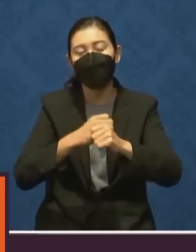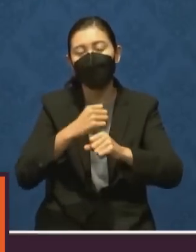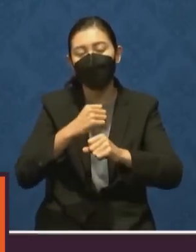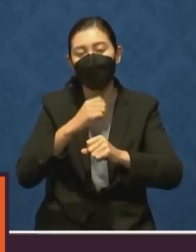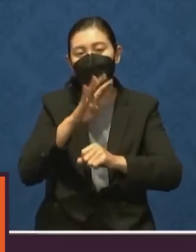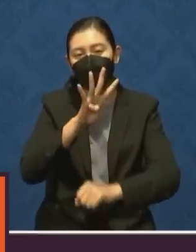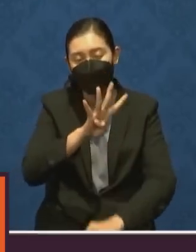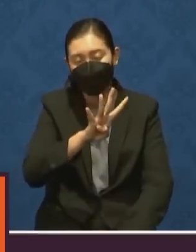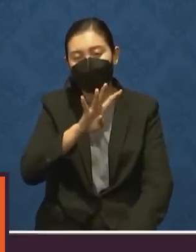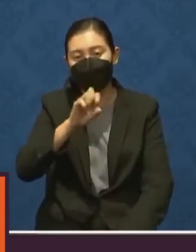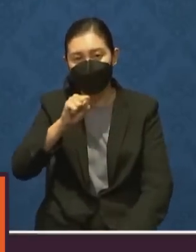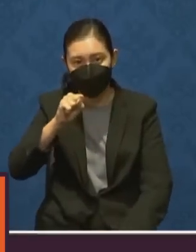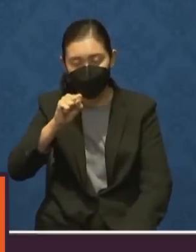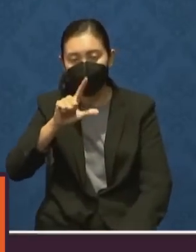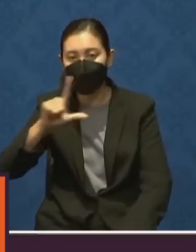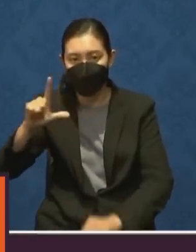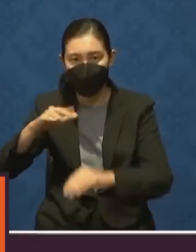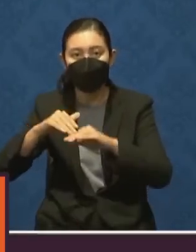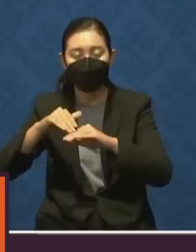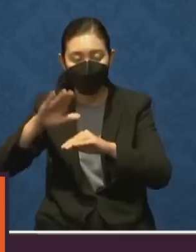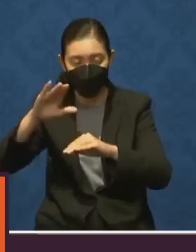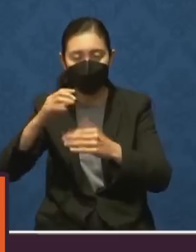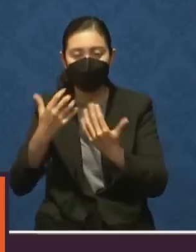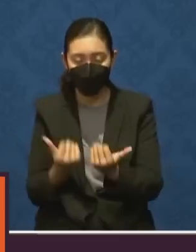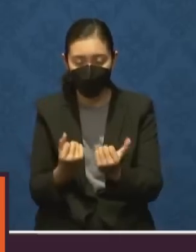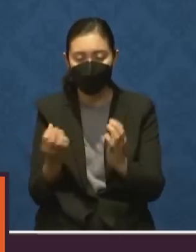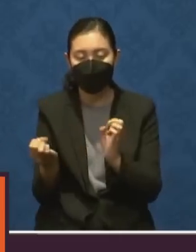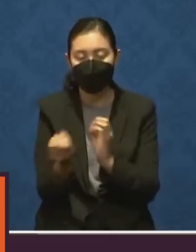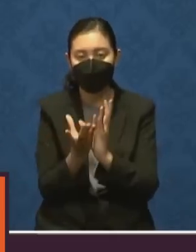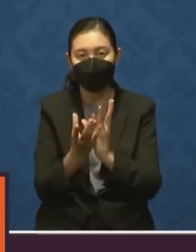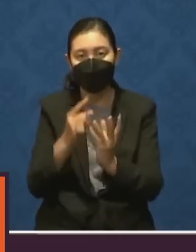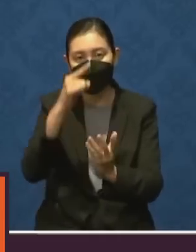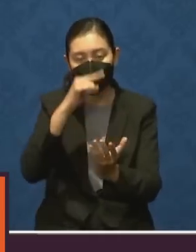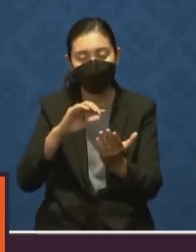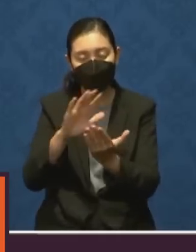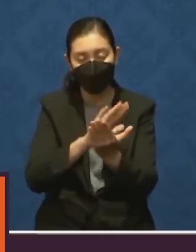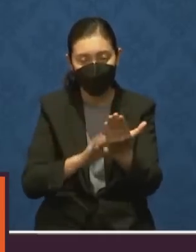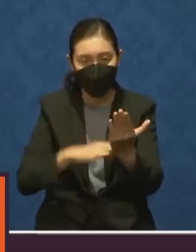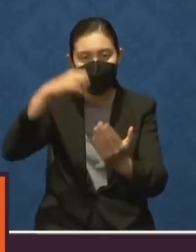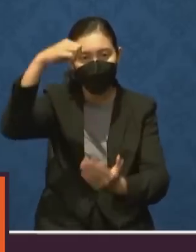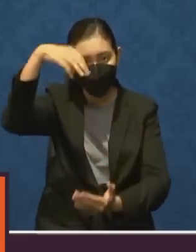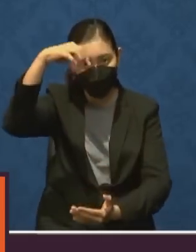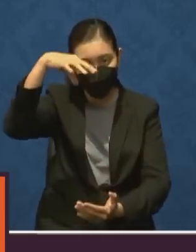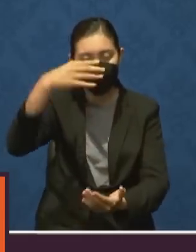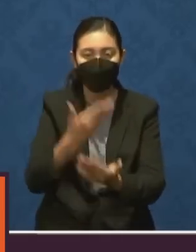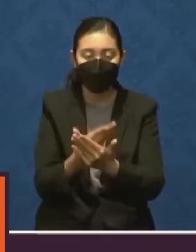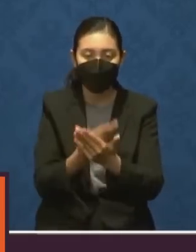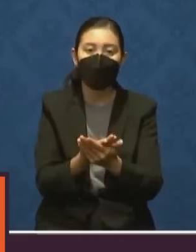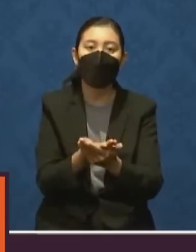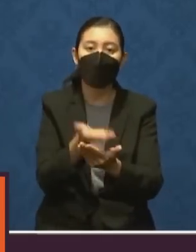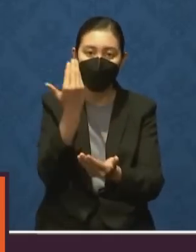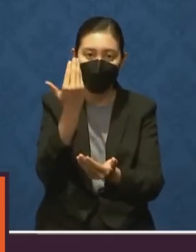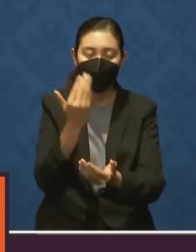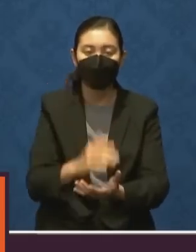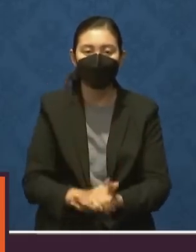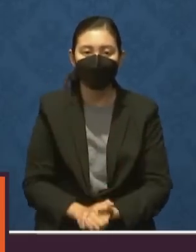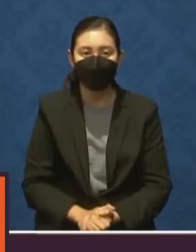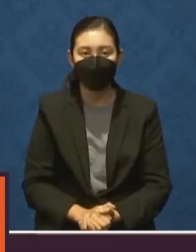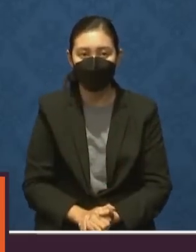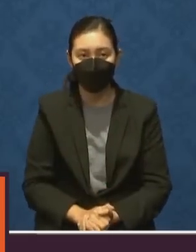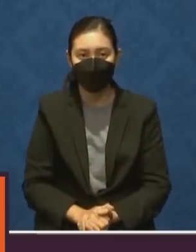ยพงและแพงเกนจงซึตท่ไปดูมูลคาตลาดหลกทรัยของกุทพลงงานวันนี้